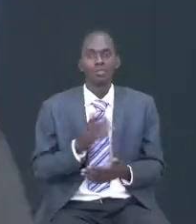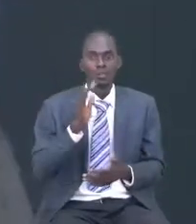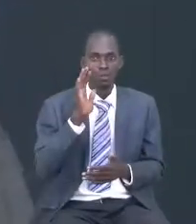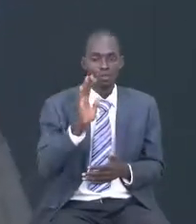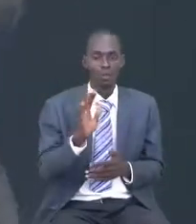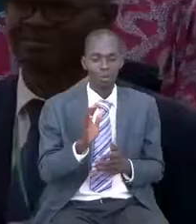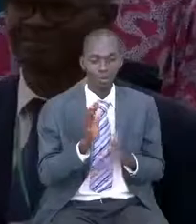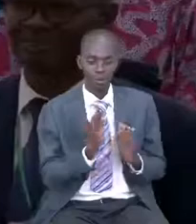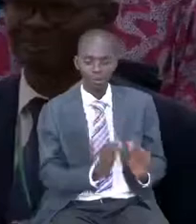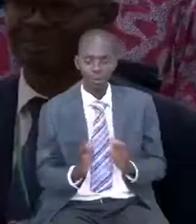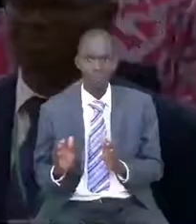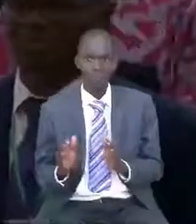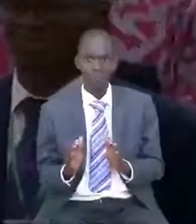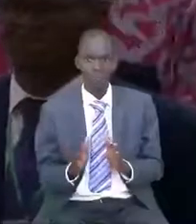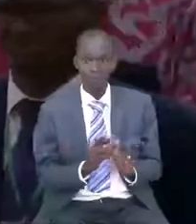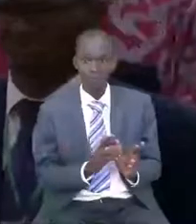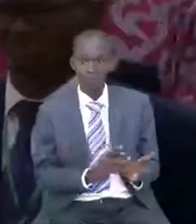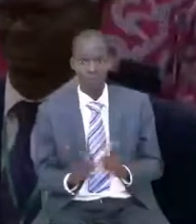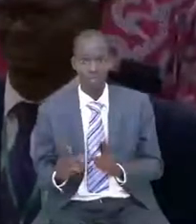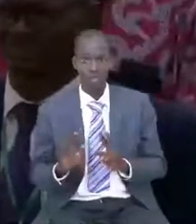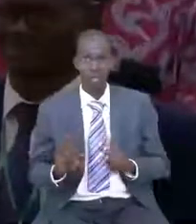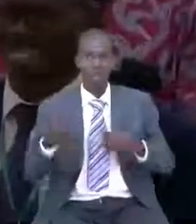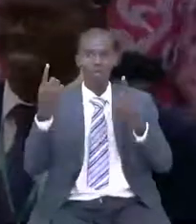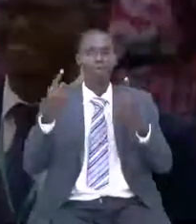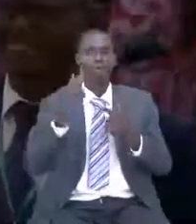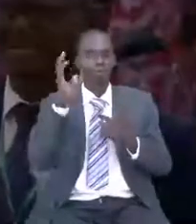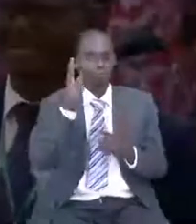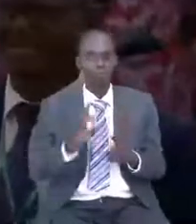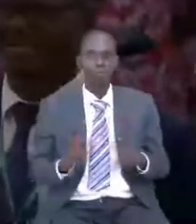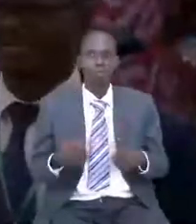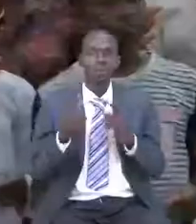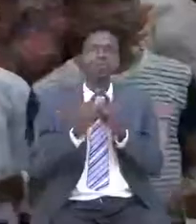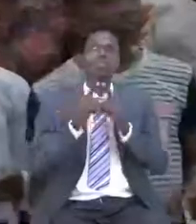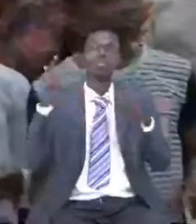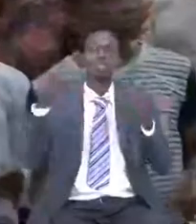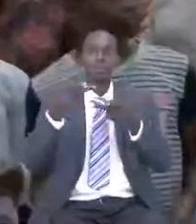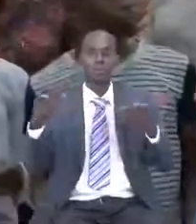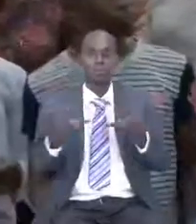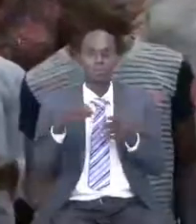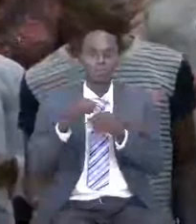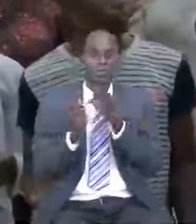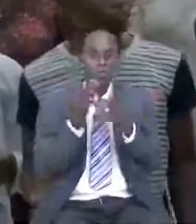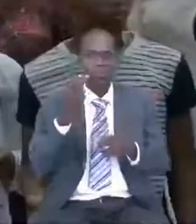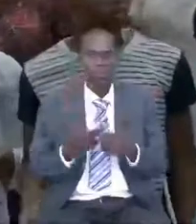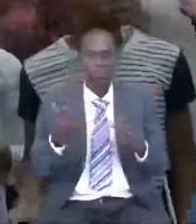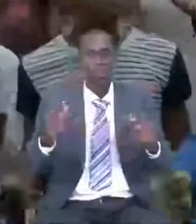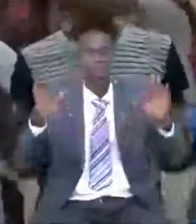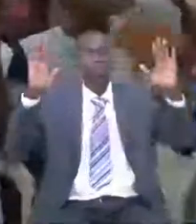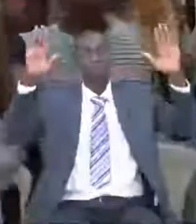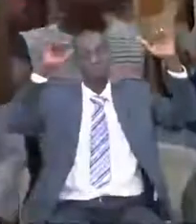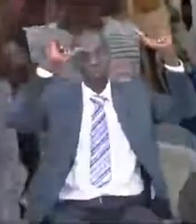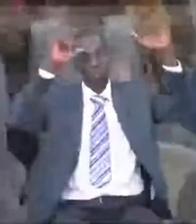suite, partez. Et tu iras loin. Où es-tu là-bas? Lève ses mains, la